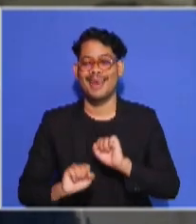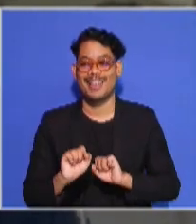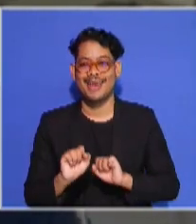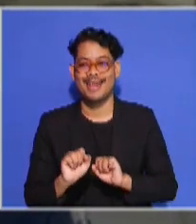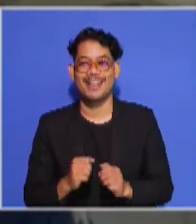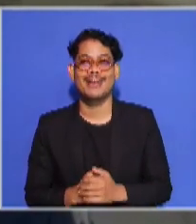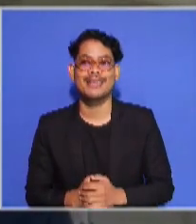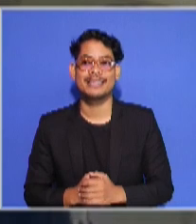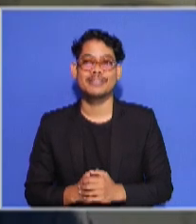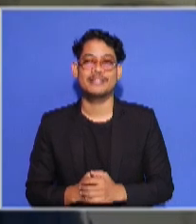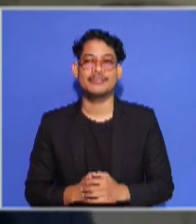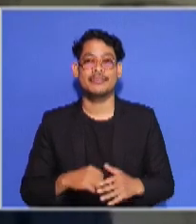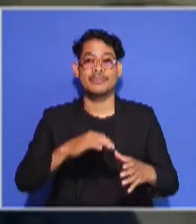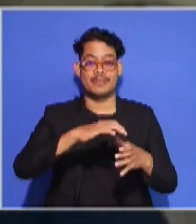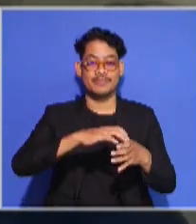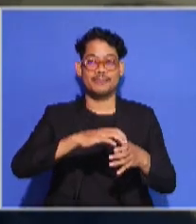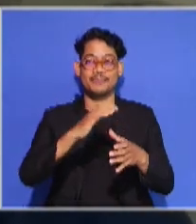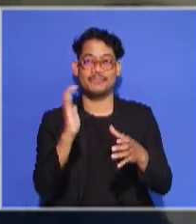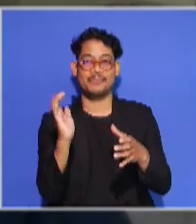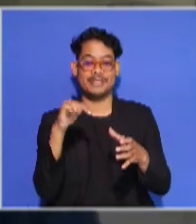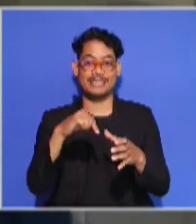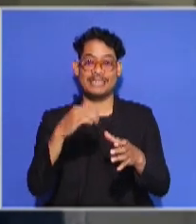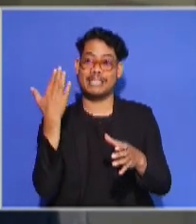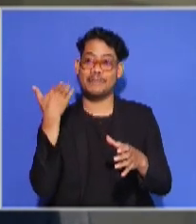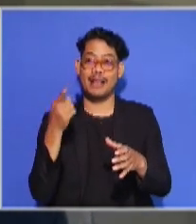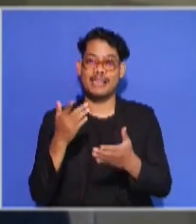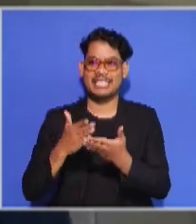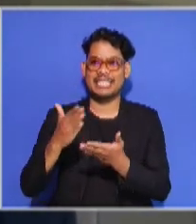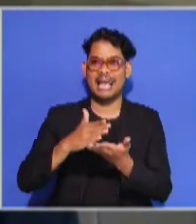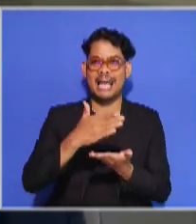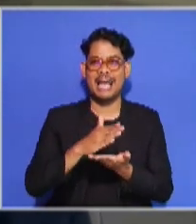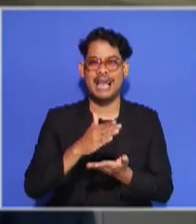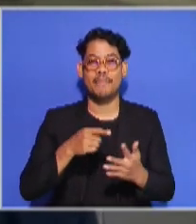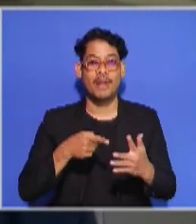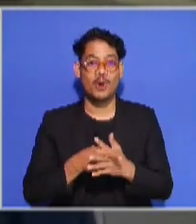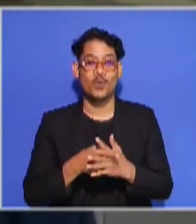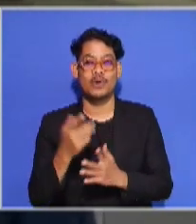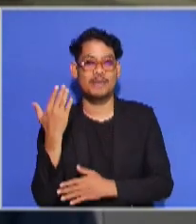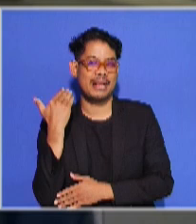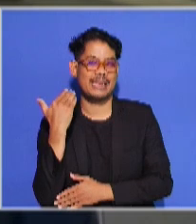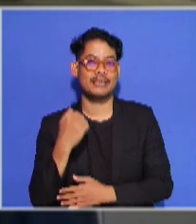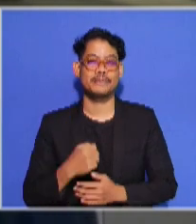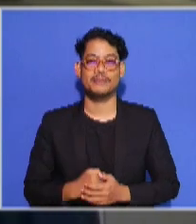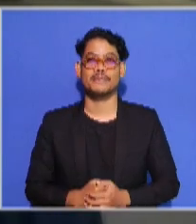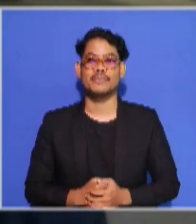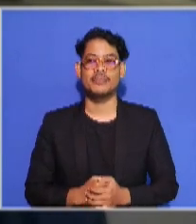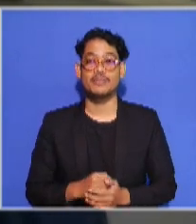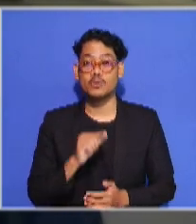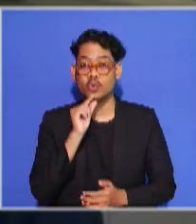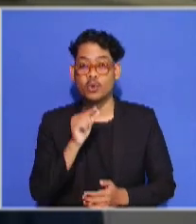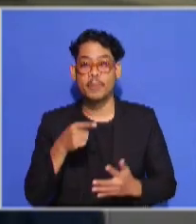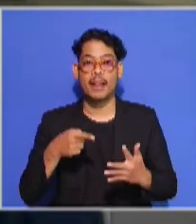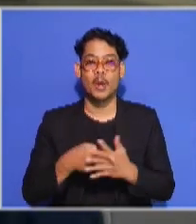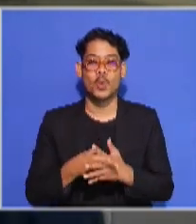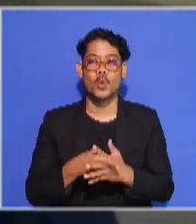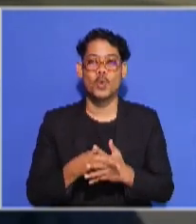pembongkaran sisa pemilu yang lalu, jadi gudang ini masih dirasa cukup. Jadi untuk Pilkada 2024 masih